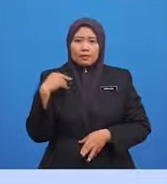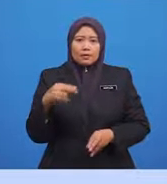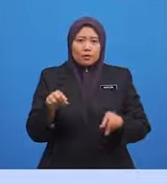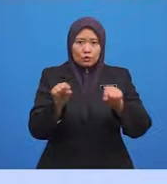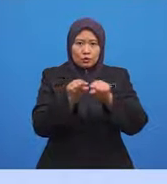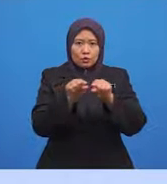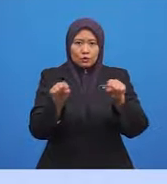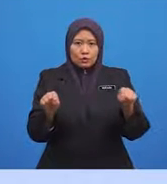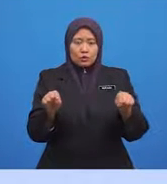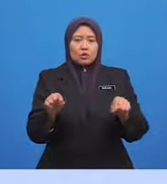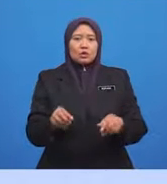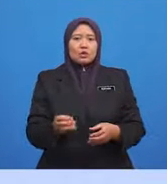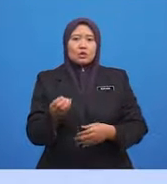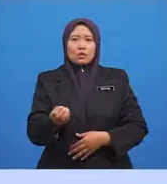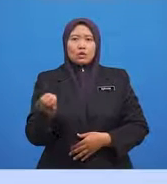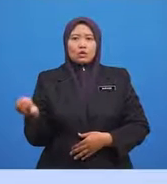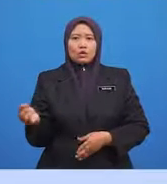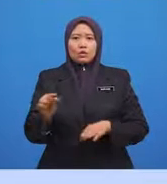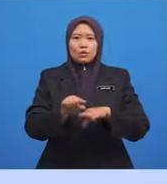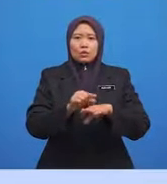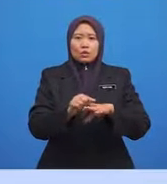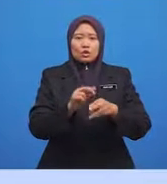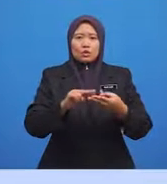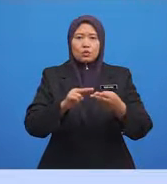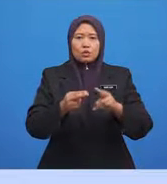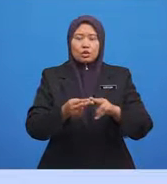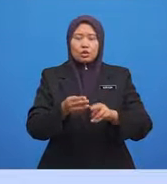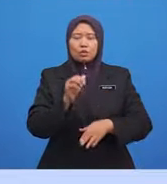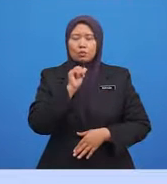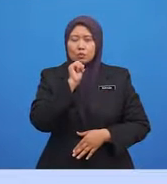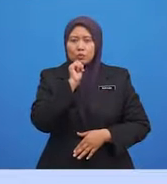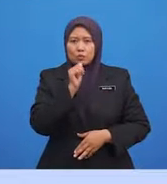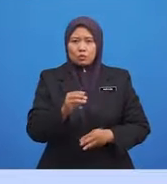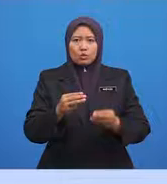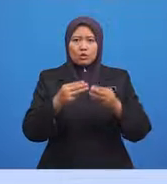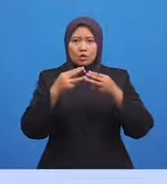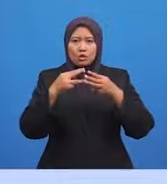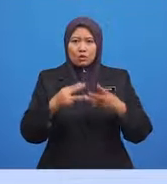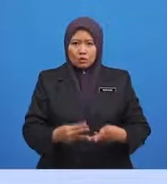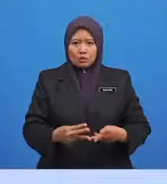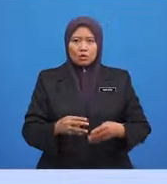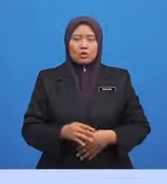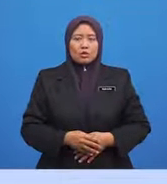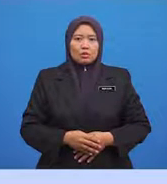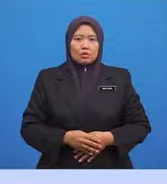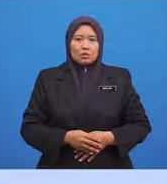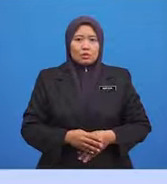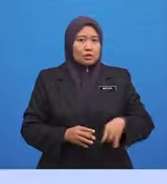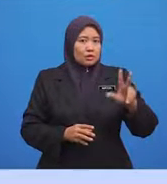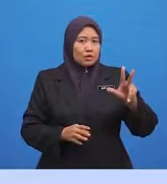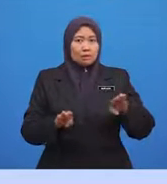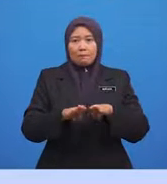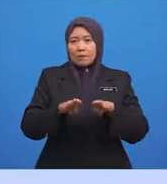menggunakan unit bukan piawai. Ketiga, membandingkan dua atau